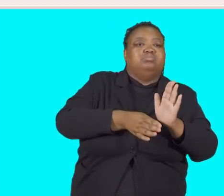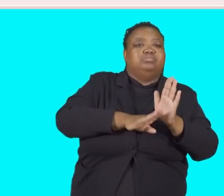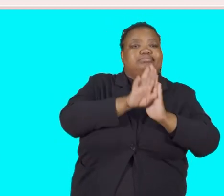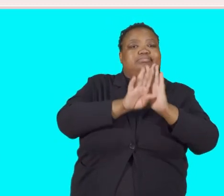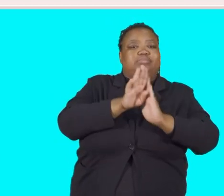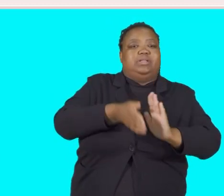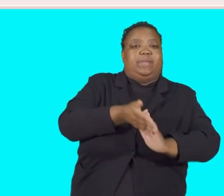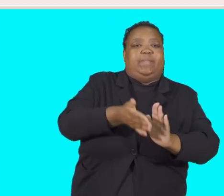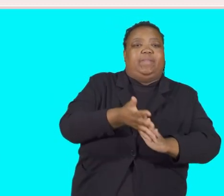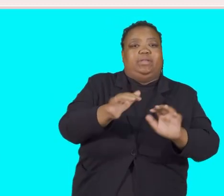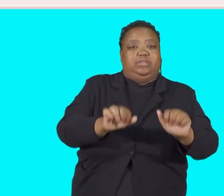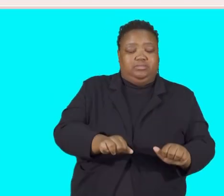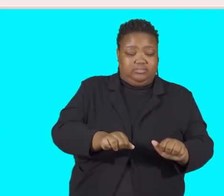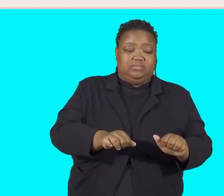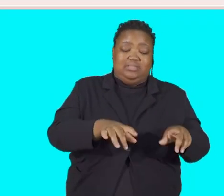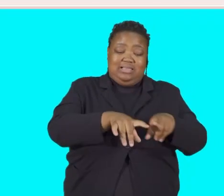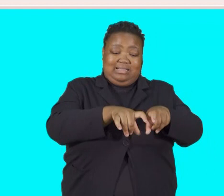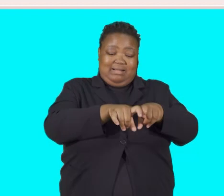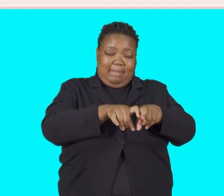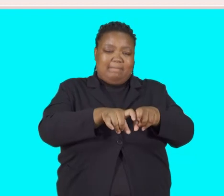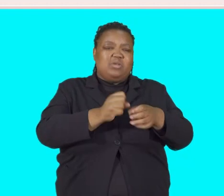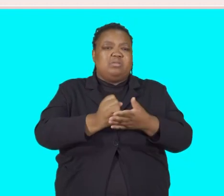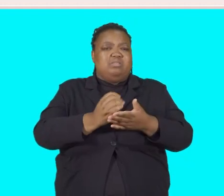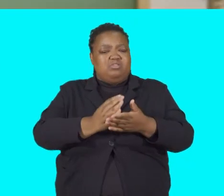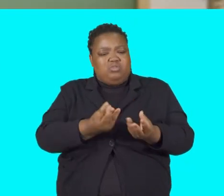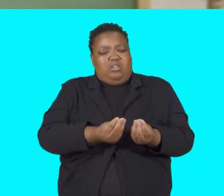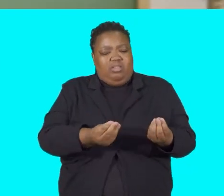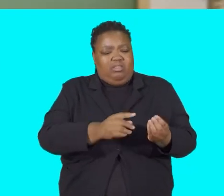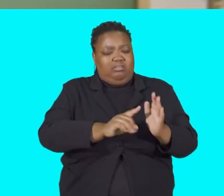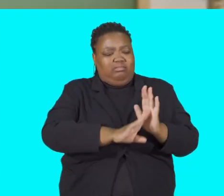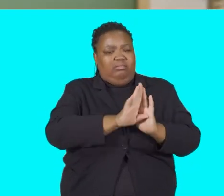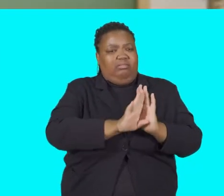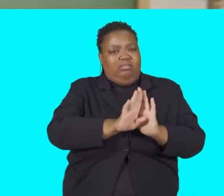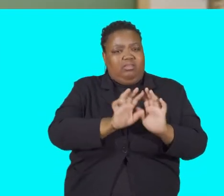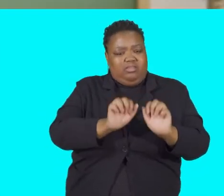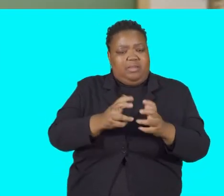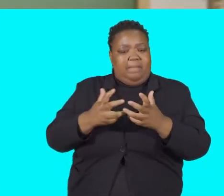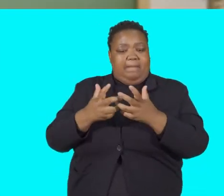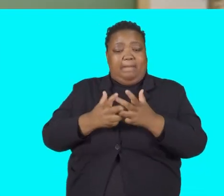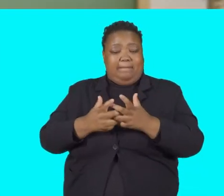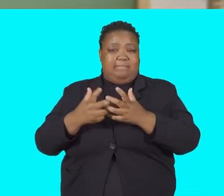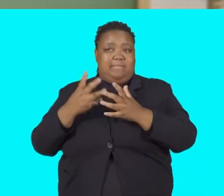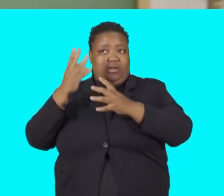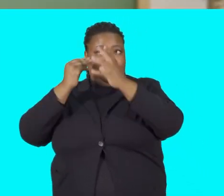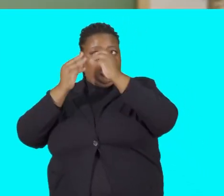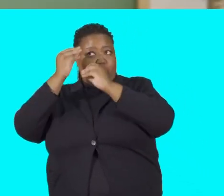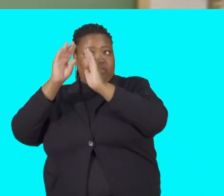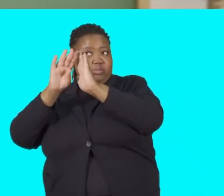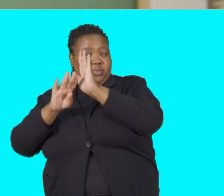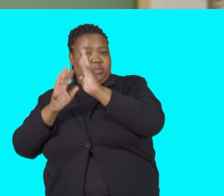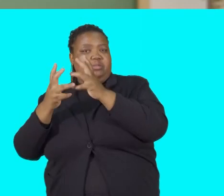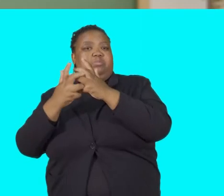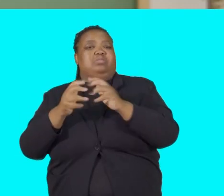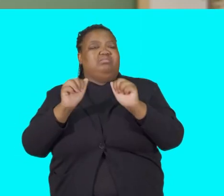lugxininiso olukhulu lovavanyo olukhulayo oluhambelana nenkqubo lokufunda. Lolu ke uhlolo sihlala